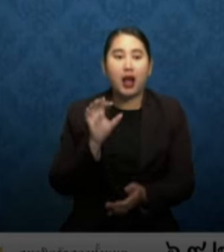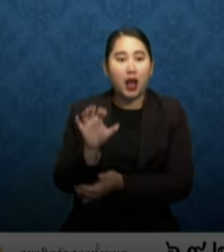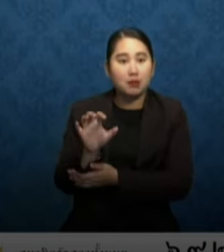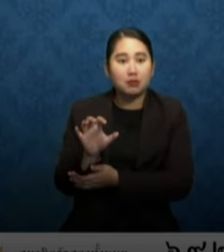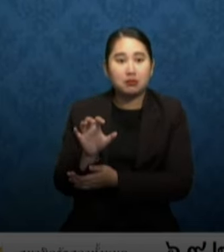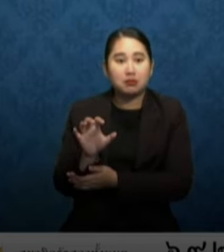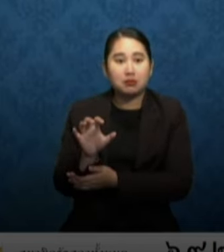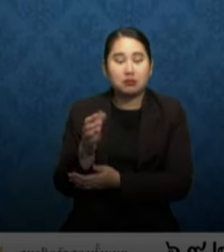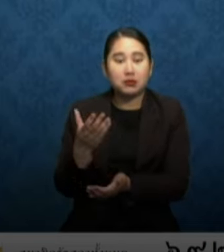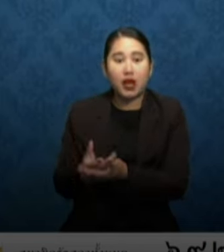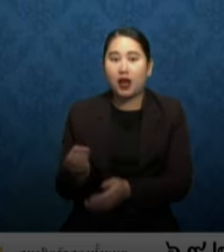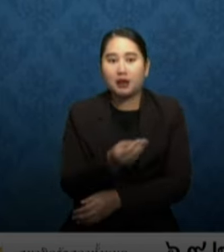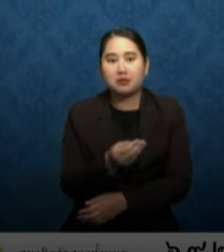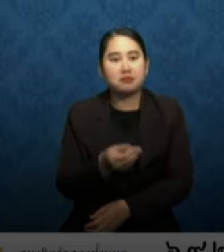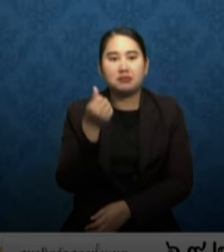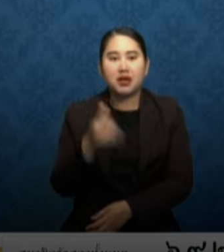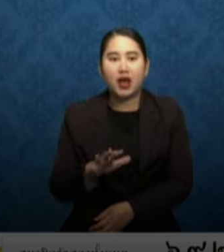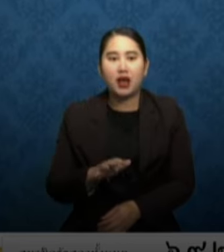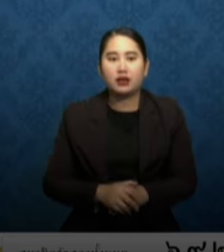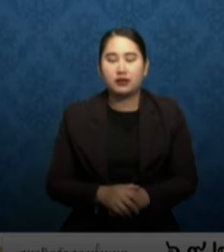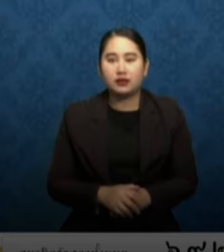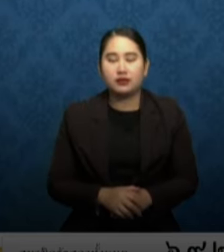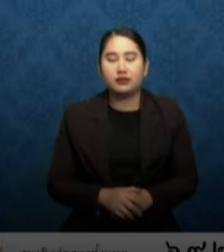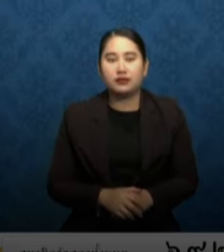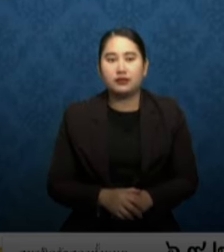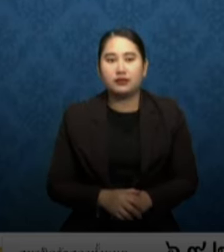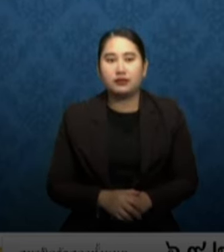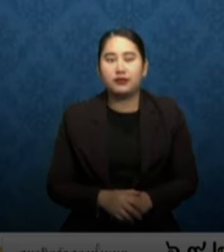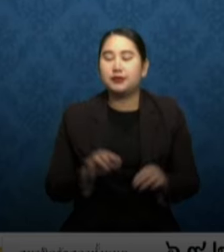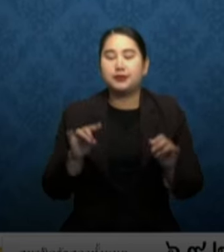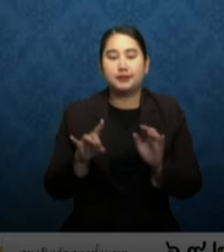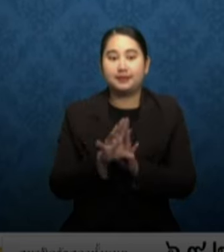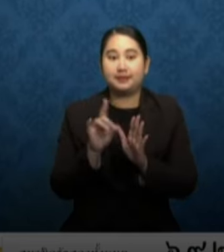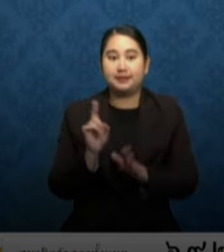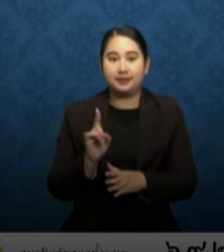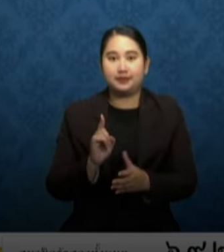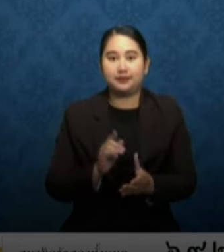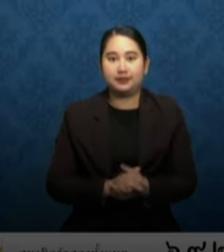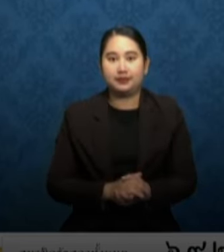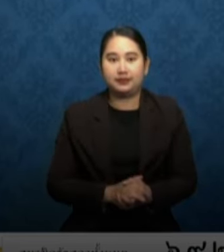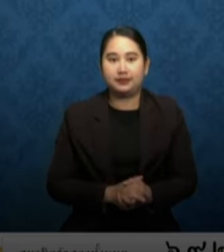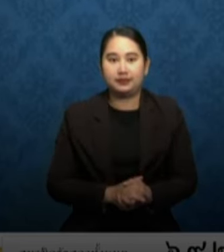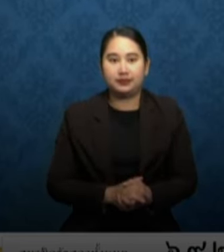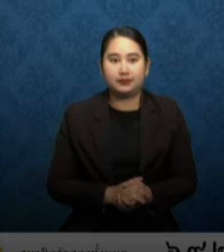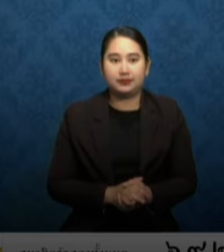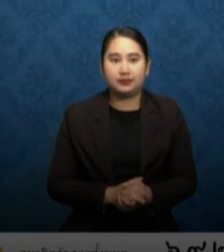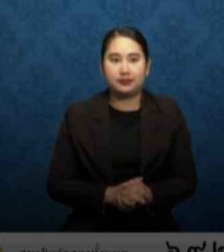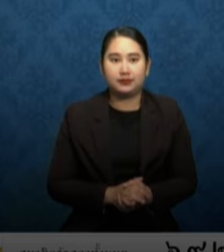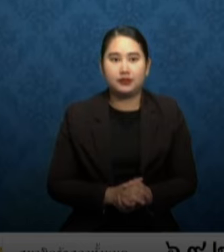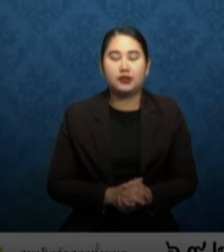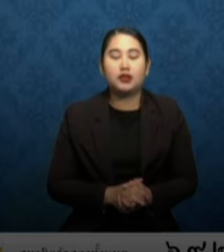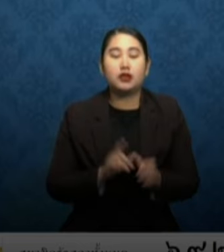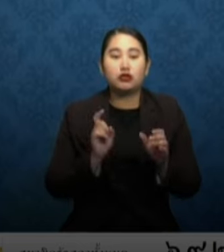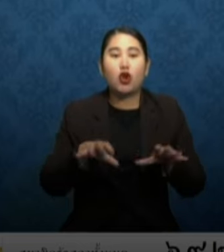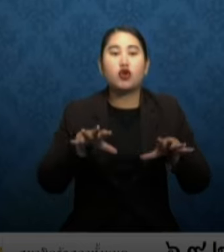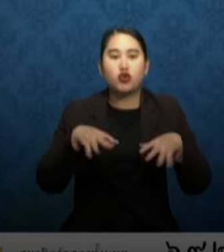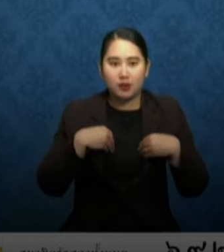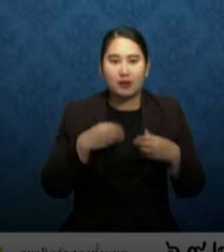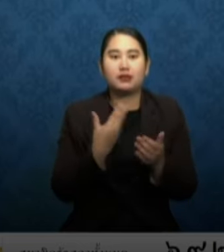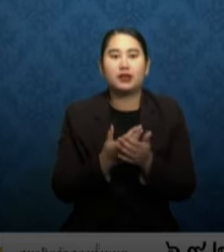ให้นายจ้างนำเงินมาจ่ายให้ลูกจ้างไม่ได้ผลสุดท้ายครับท่านประธานลูกจ้างต้องยอมรับเงินแค่